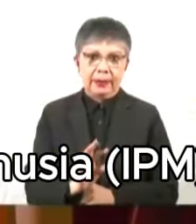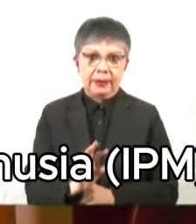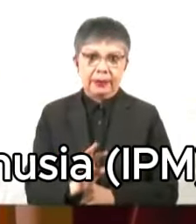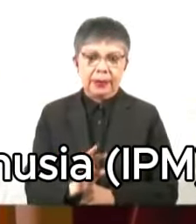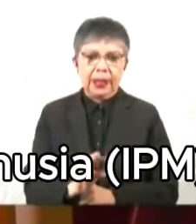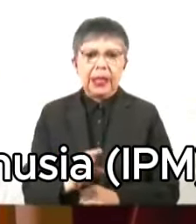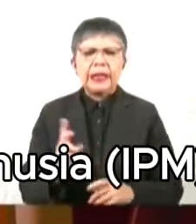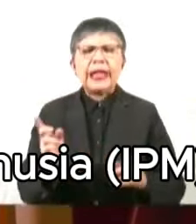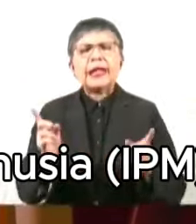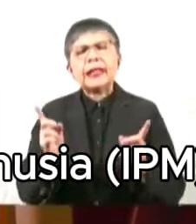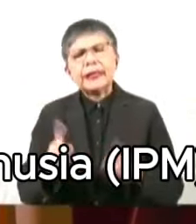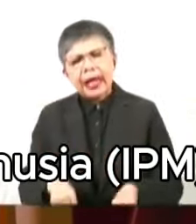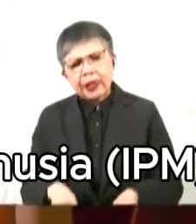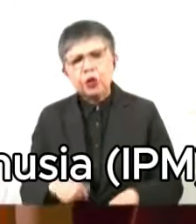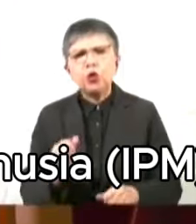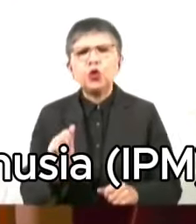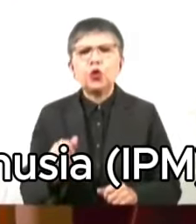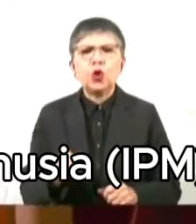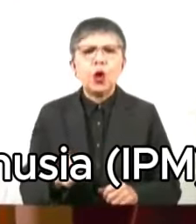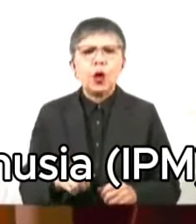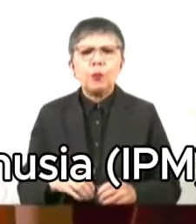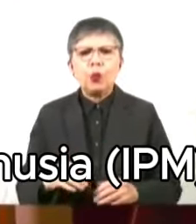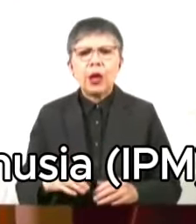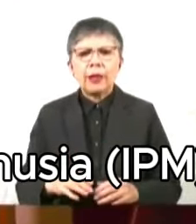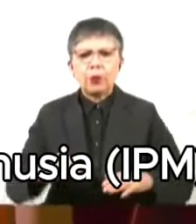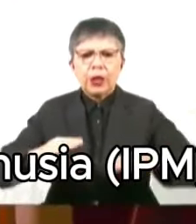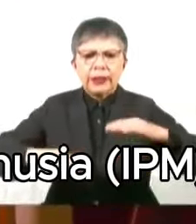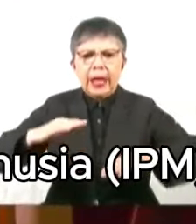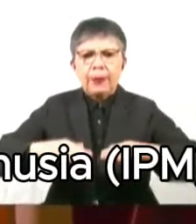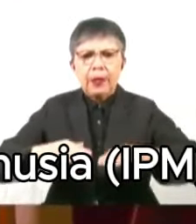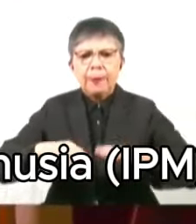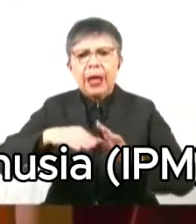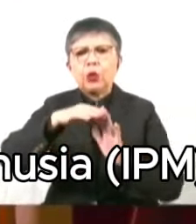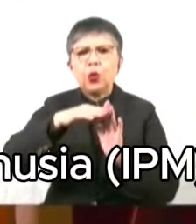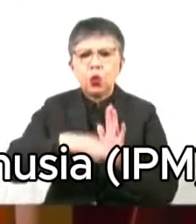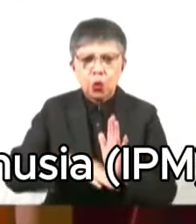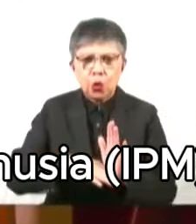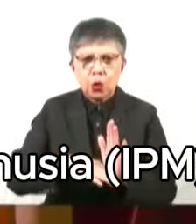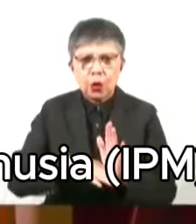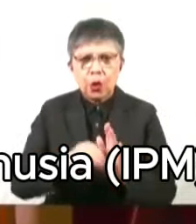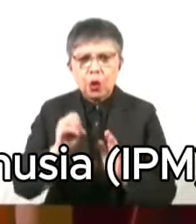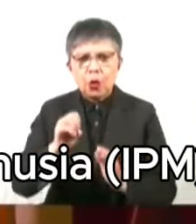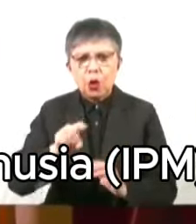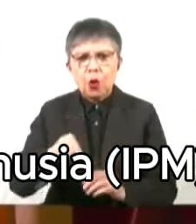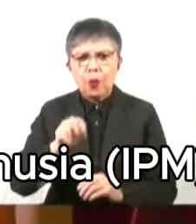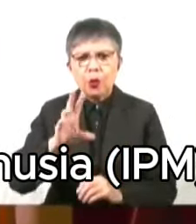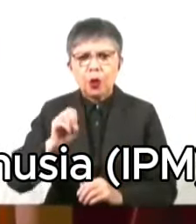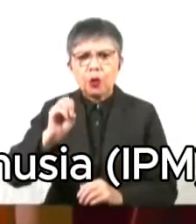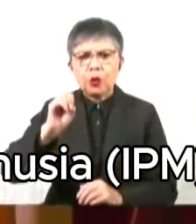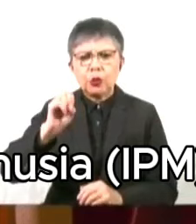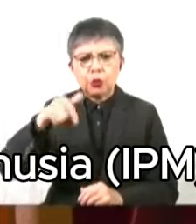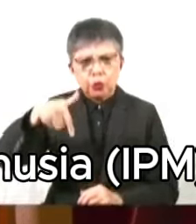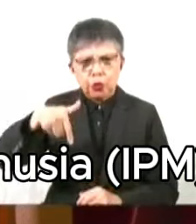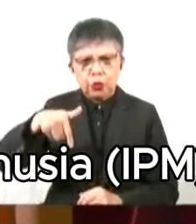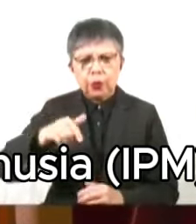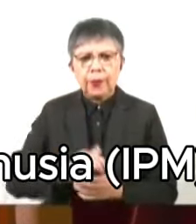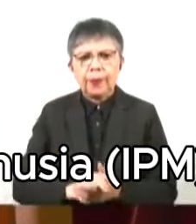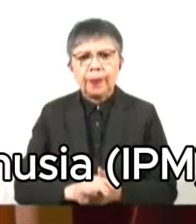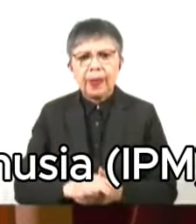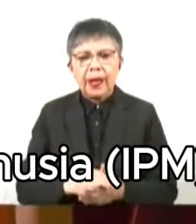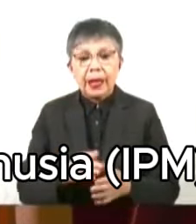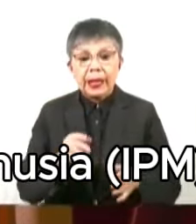yang terjadi bukan stabil malah turun 0,7 apa